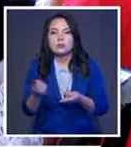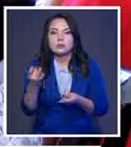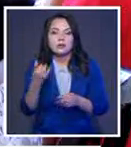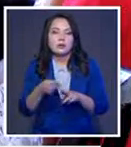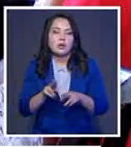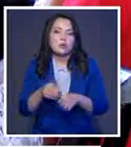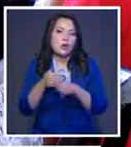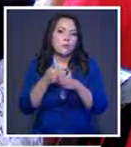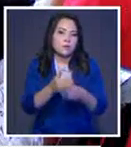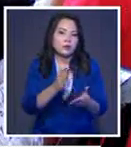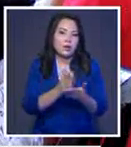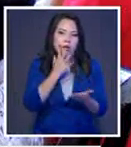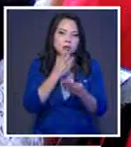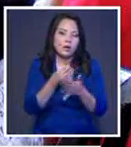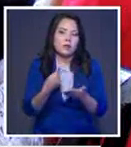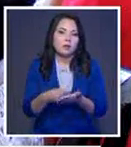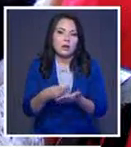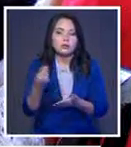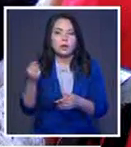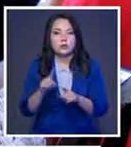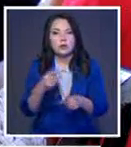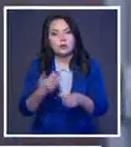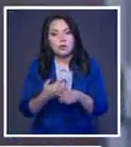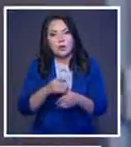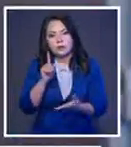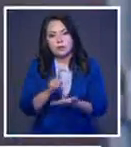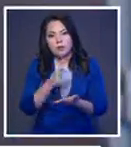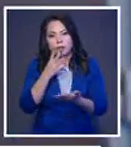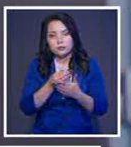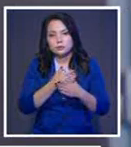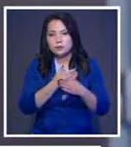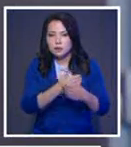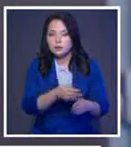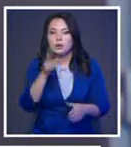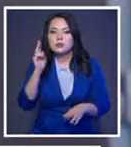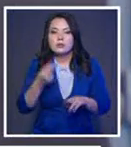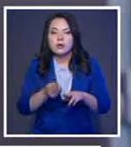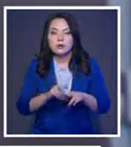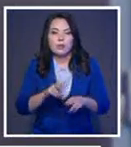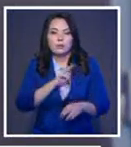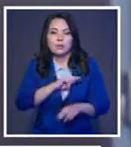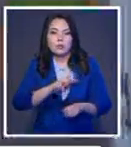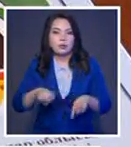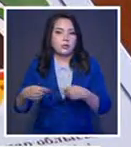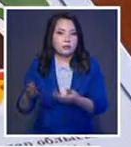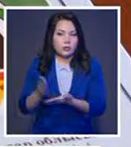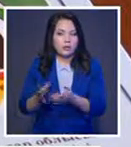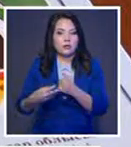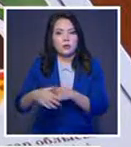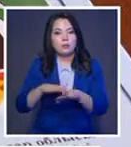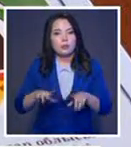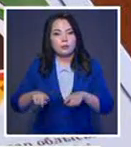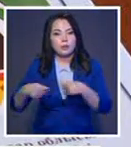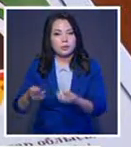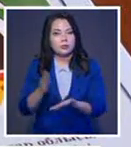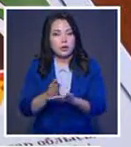жәрдемақы және өзге де қаржылай қолдау көрсетіледі. Ауыл шаруашылығы саласында еңбектенемін дегендерге сұранысына қарай жер телімі беріледі.